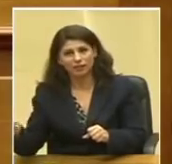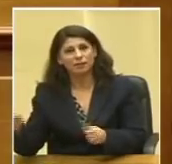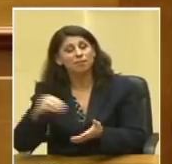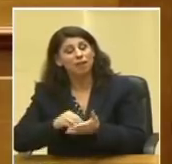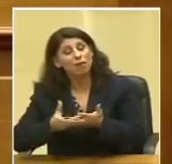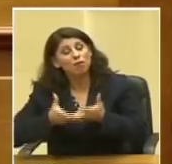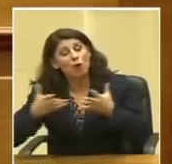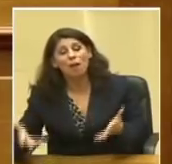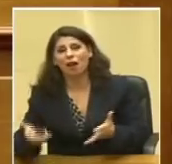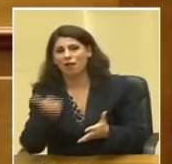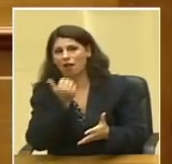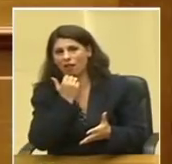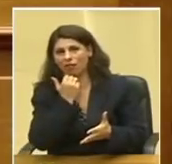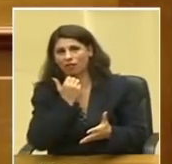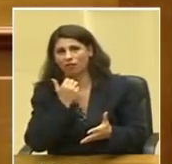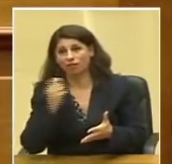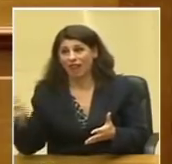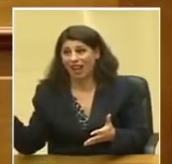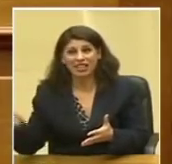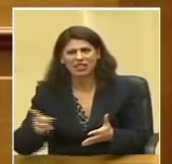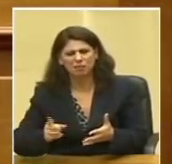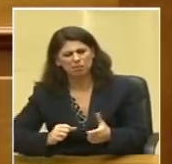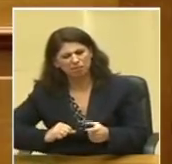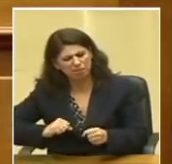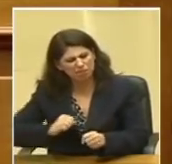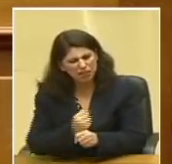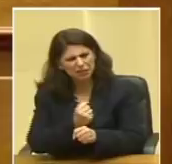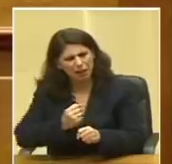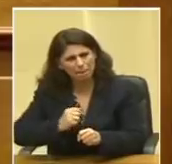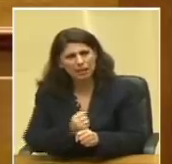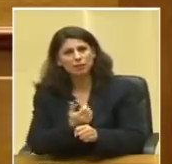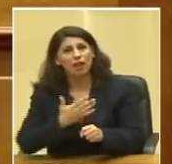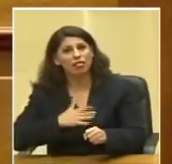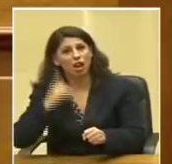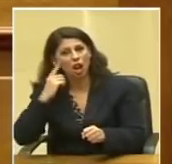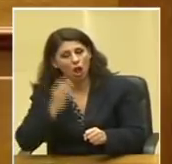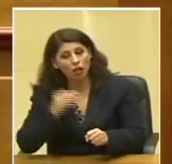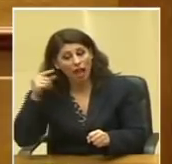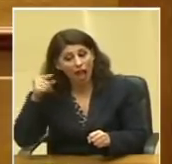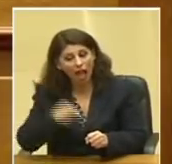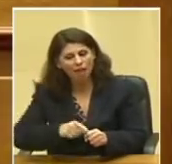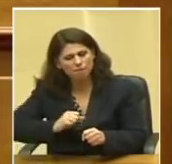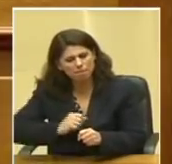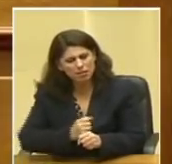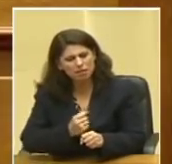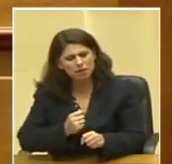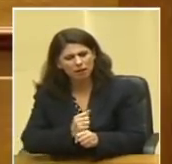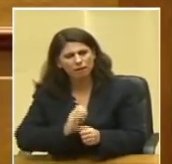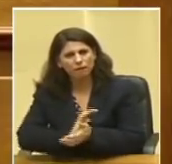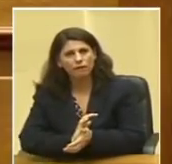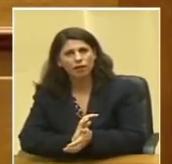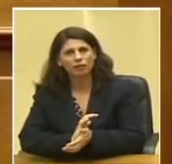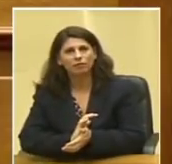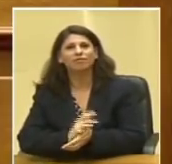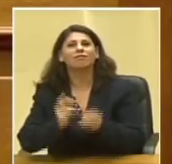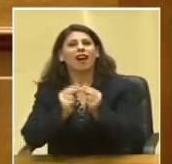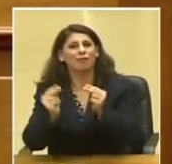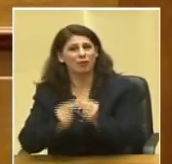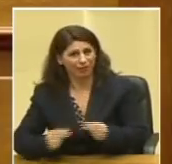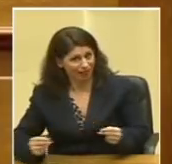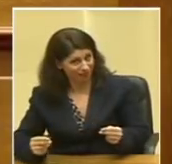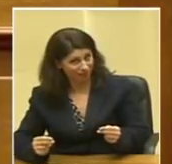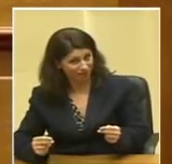λάθος να επιμείνετε πεισματικά σε αυτή τη λογική και την επιμονή. Και έτσι χάσατε όχι